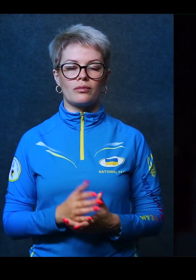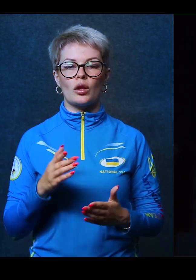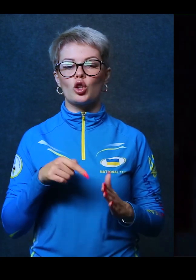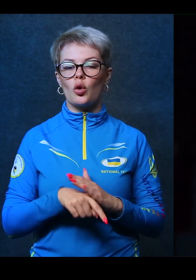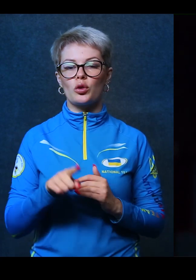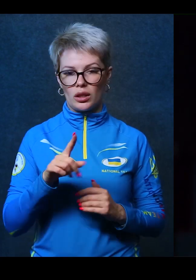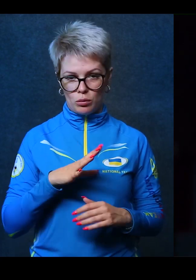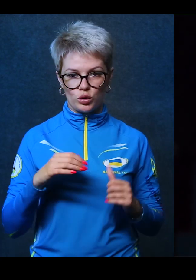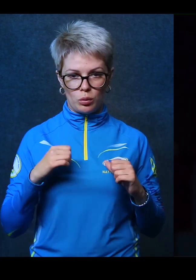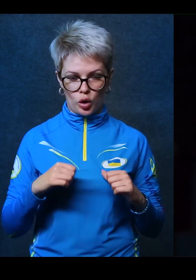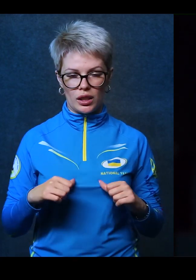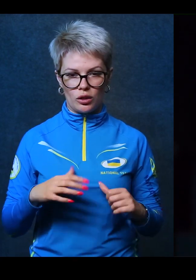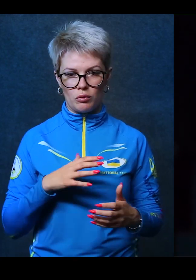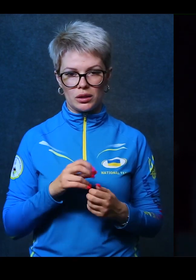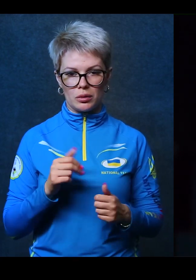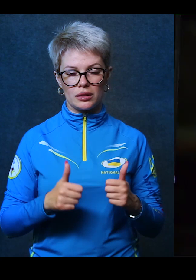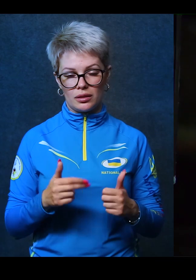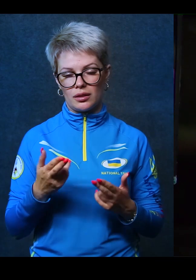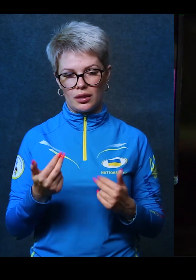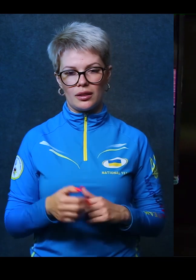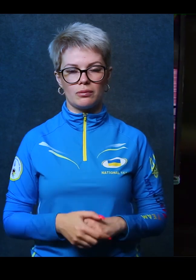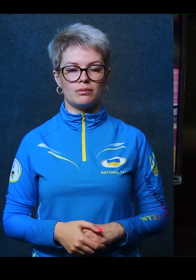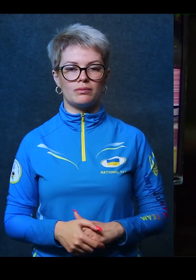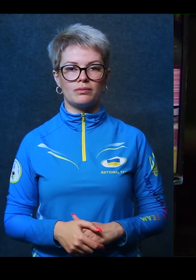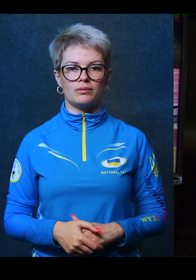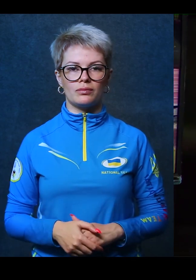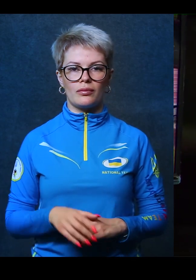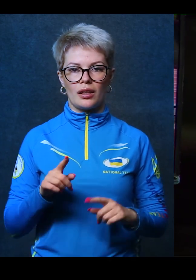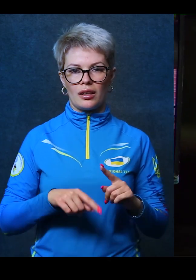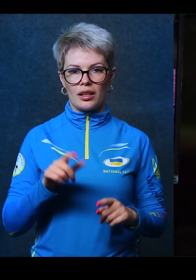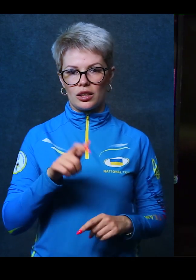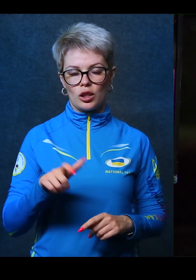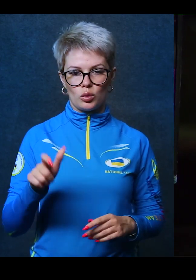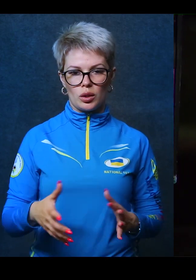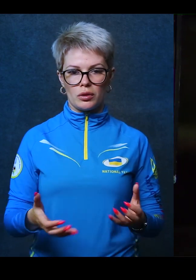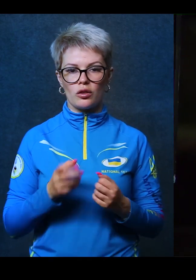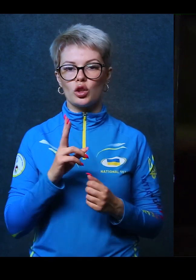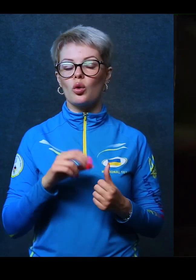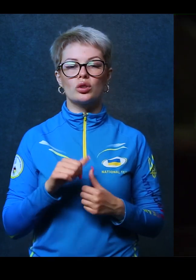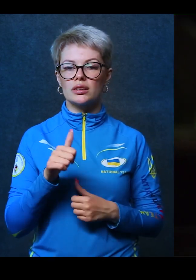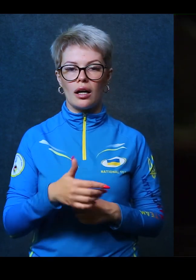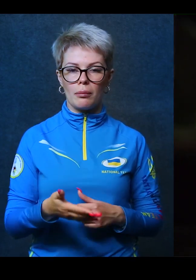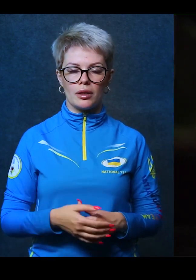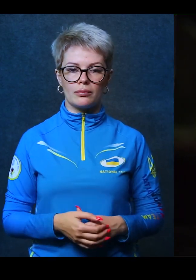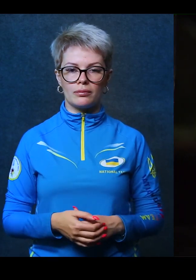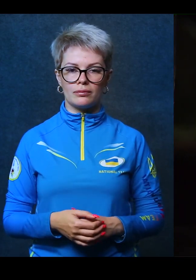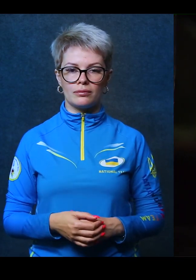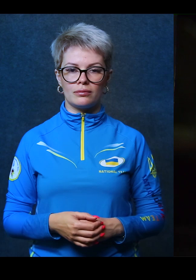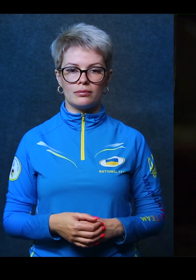Тобто ти був спокійним, в принципі, на змаганні? Ну, так. Рідні люди, ти кажеш, підтримували хто саме?